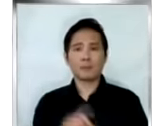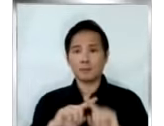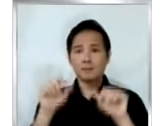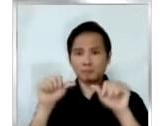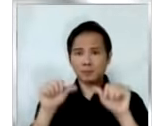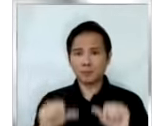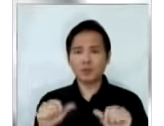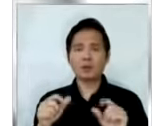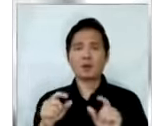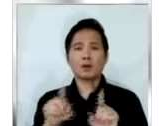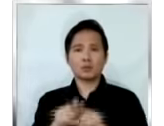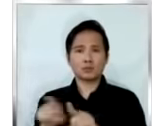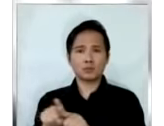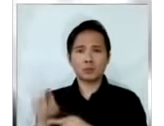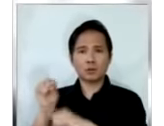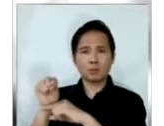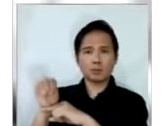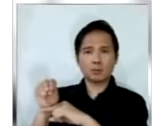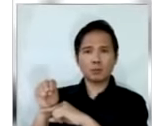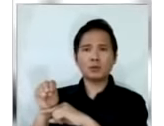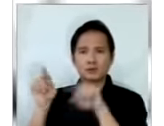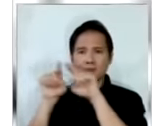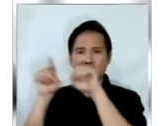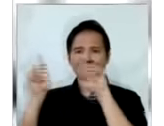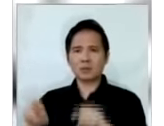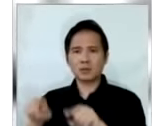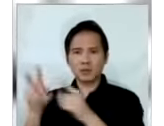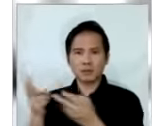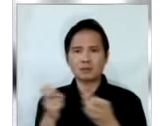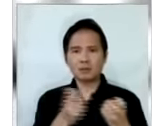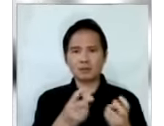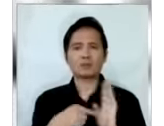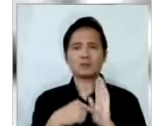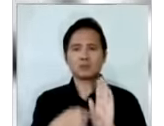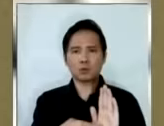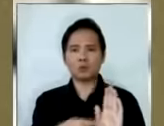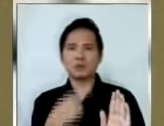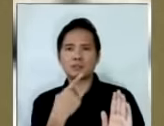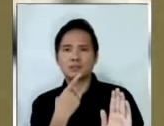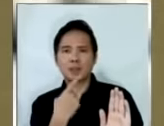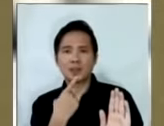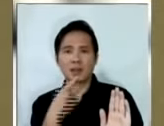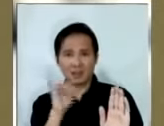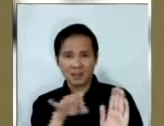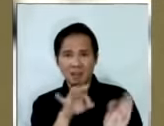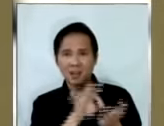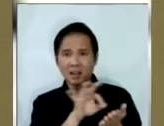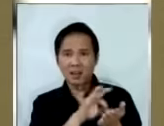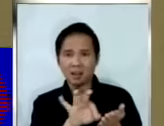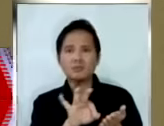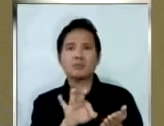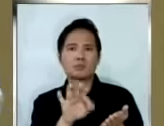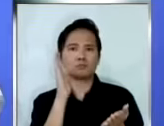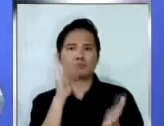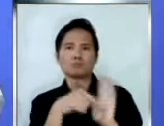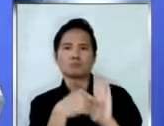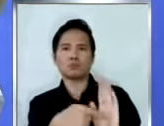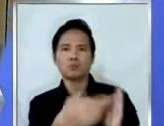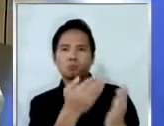banta ng netizen at sinabi ng aktres na hindi nahack ang account nito. Ayon sa NBI Cybercrime